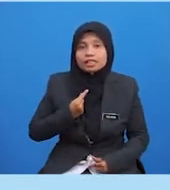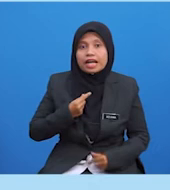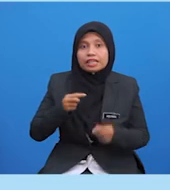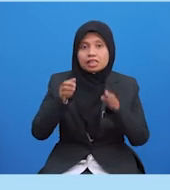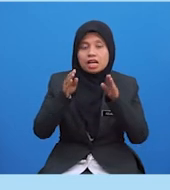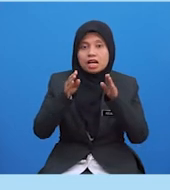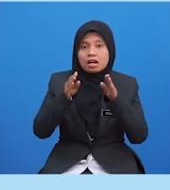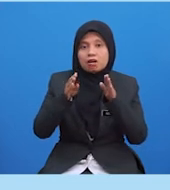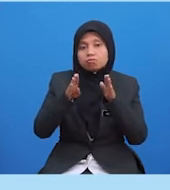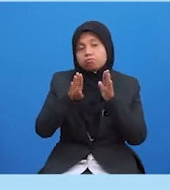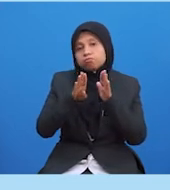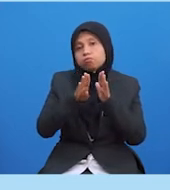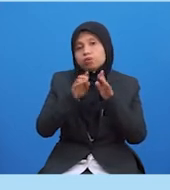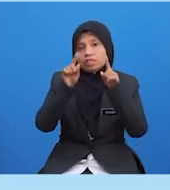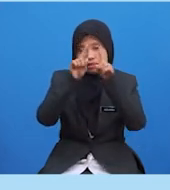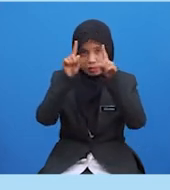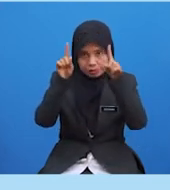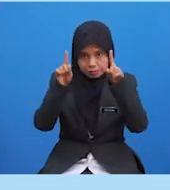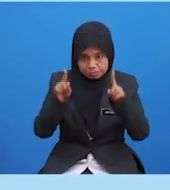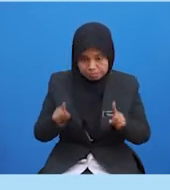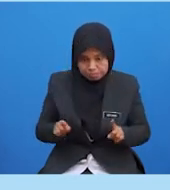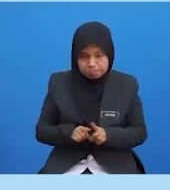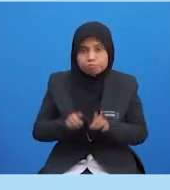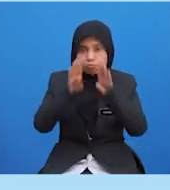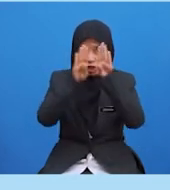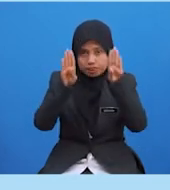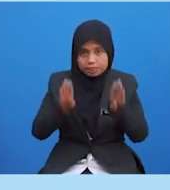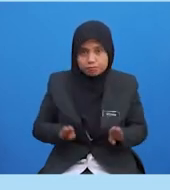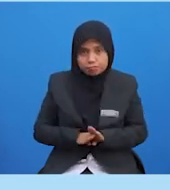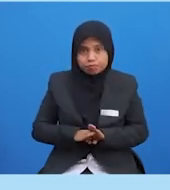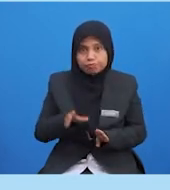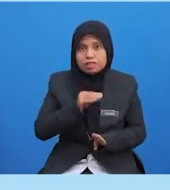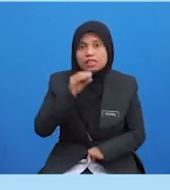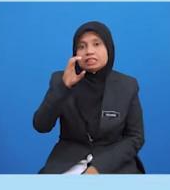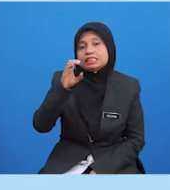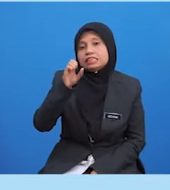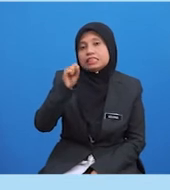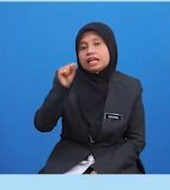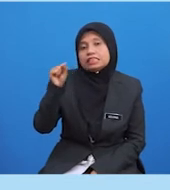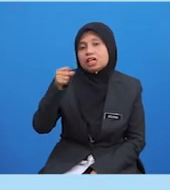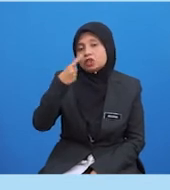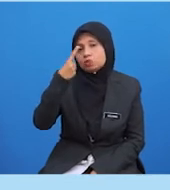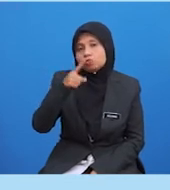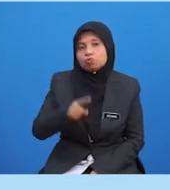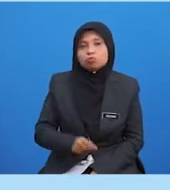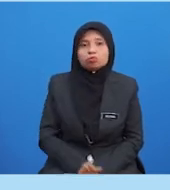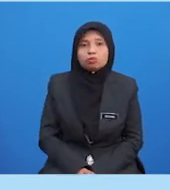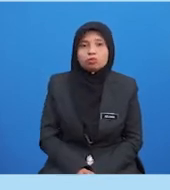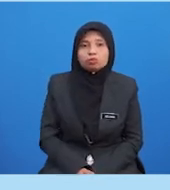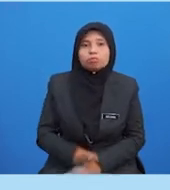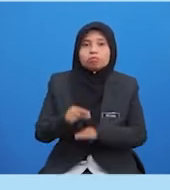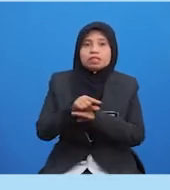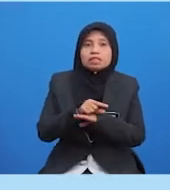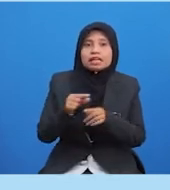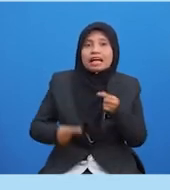borders. Dan keenam, menggunakan cascading style sheets CSS